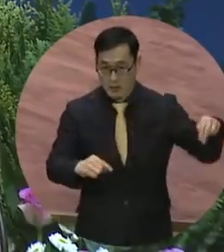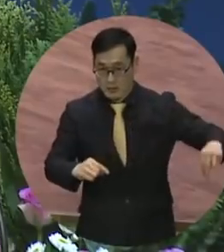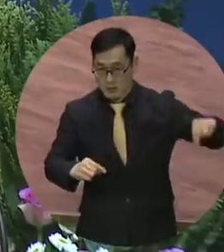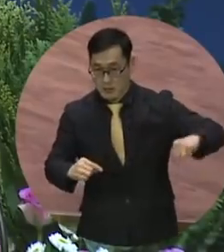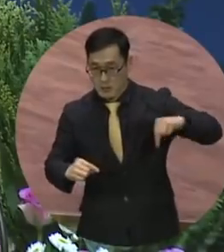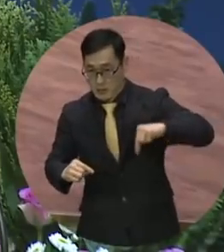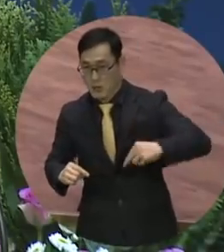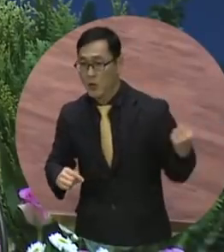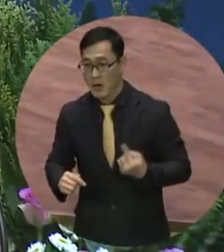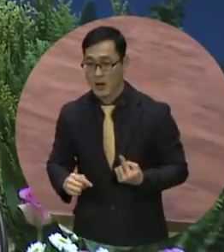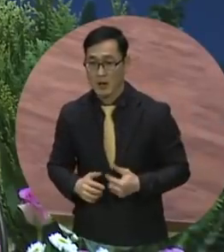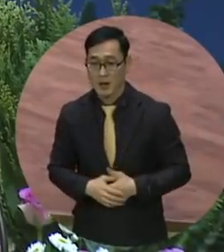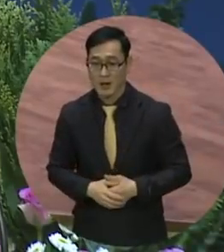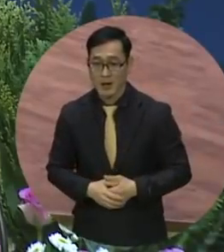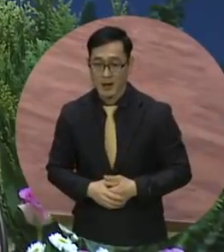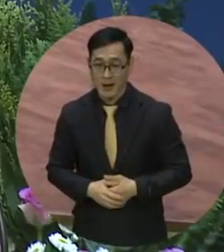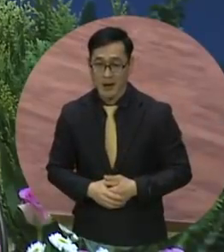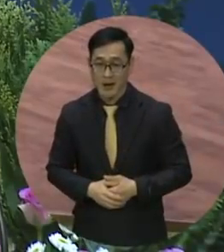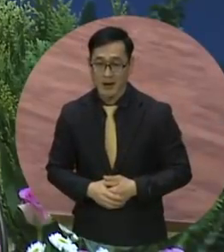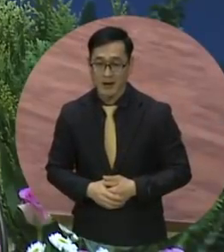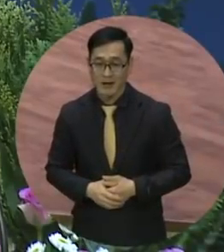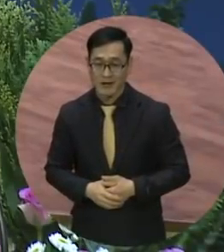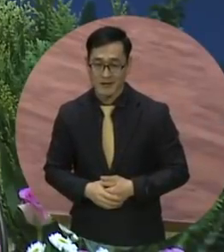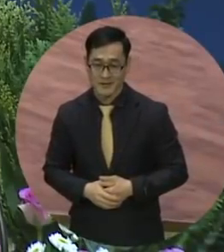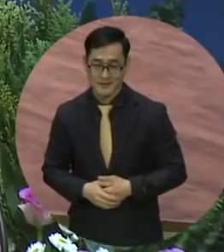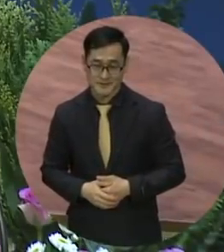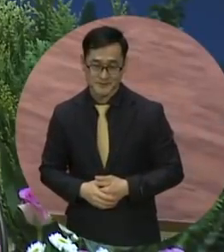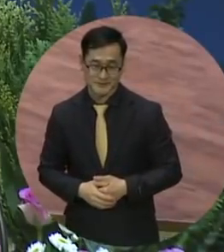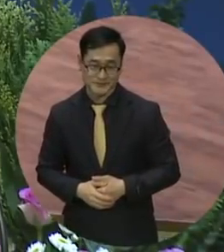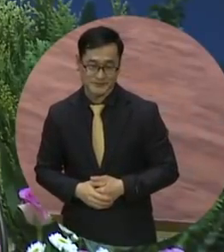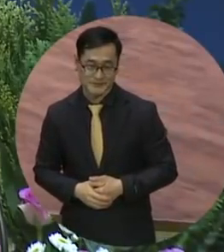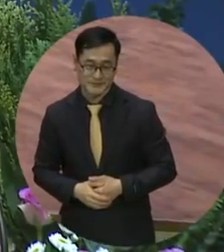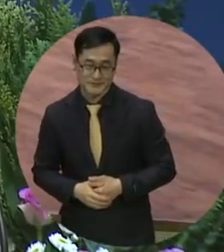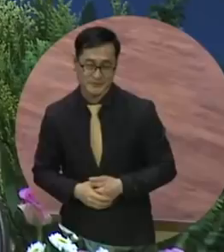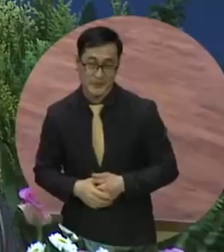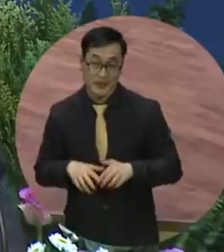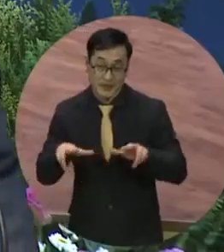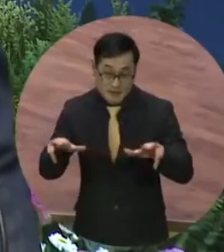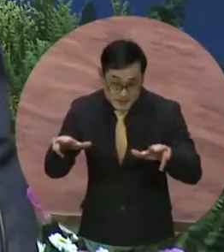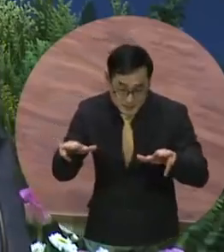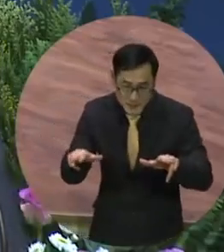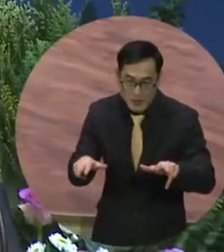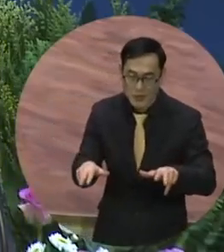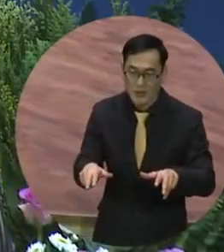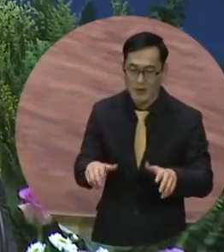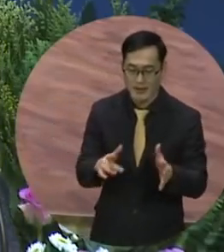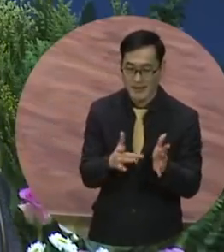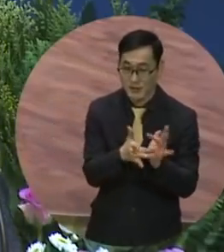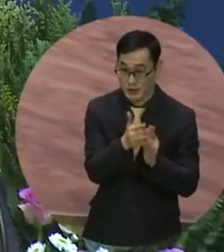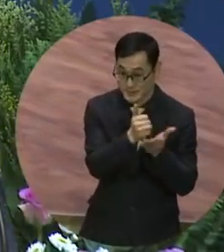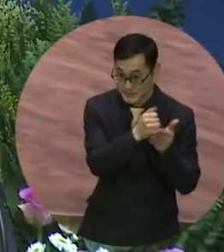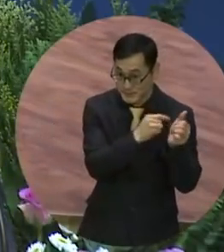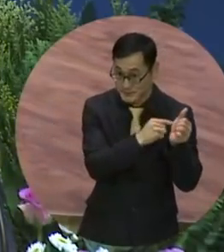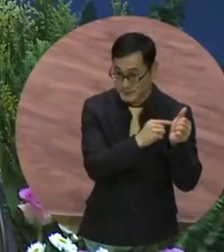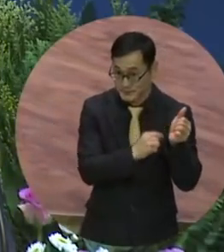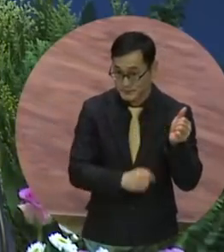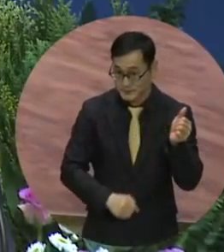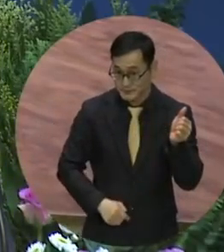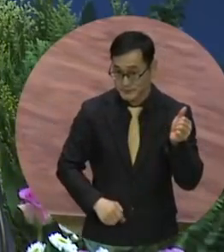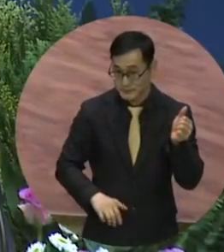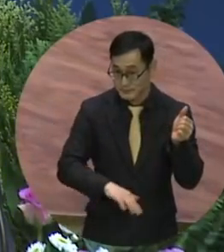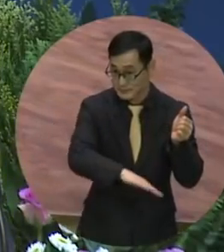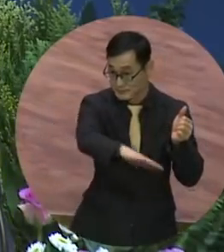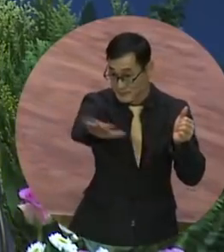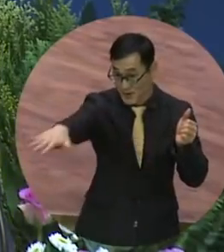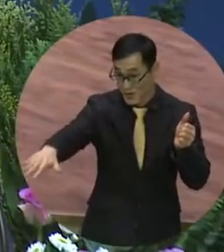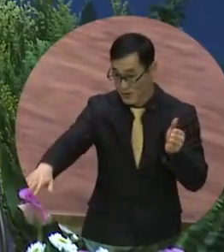지금 이 시간에도 부활하신 예수님께서는 우리를 향해서 뭐라고 말했습니까? 너